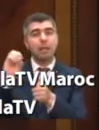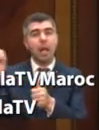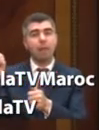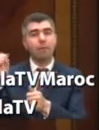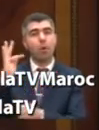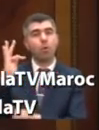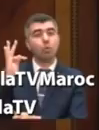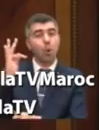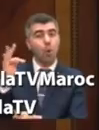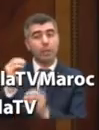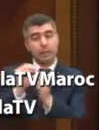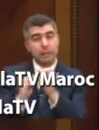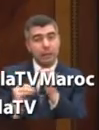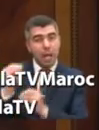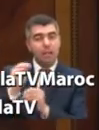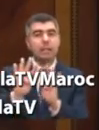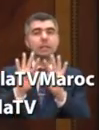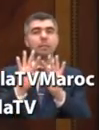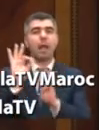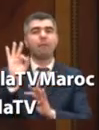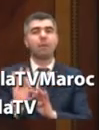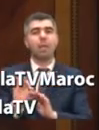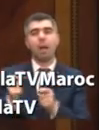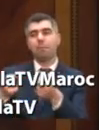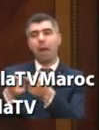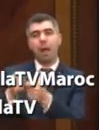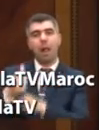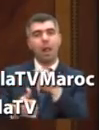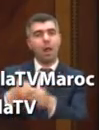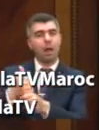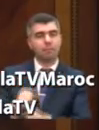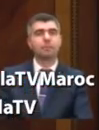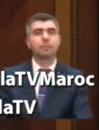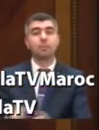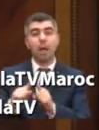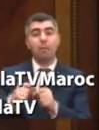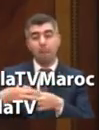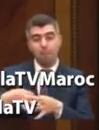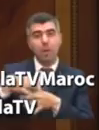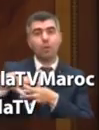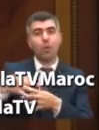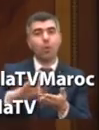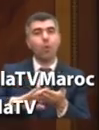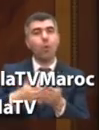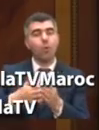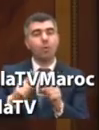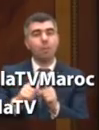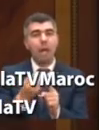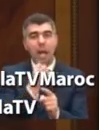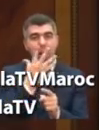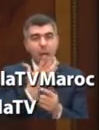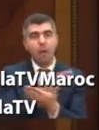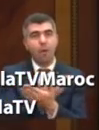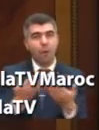أي بزيادة قضوها 8% على الموسم الماضي، وتقضوا مساحة الزراعة الربيعية